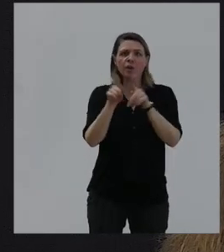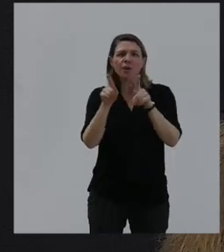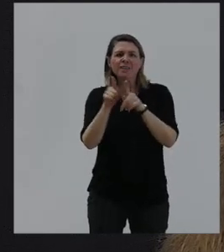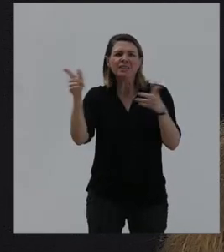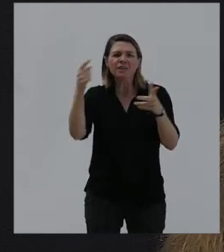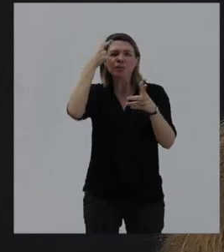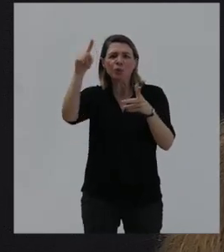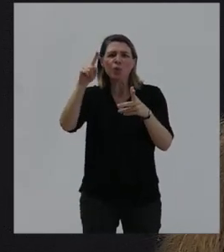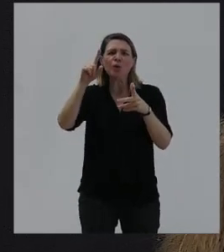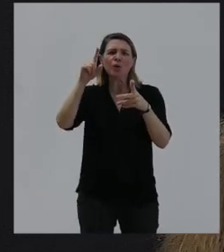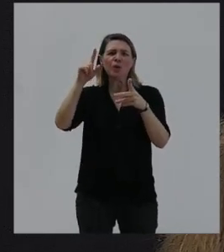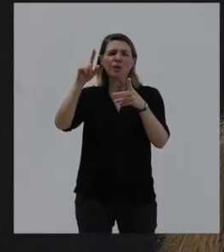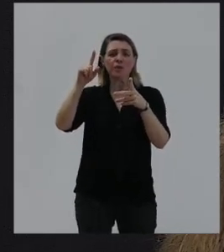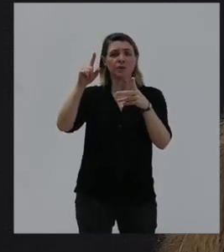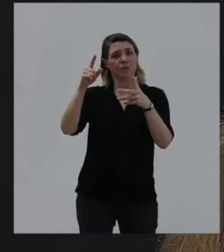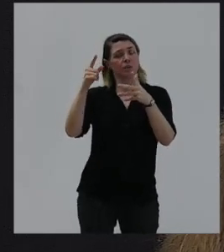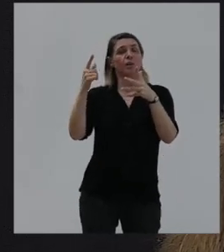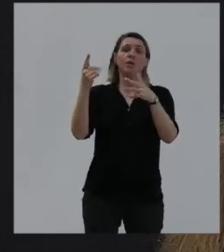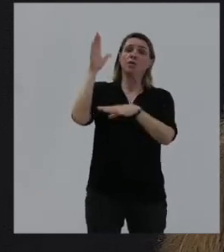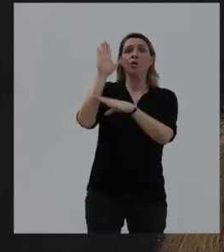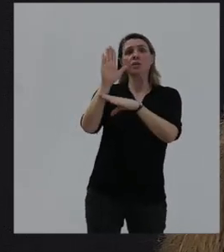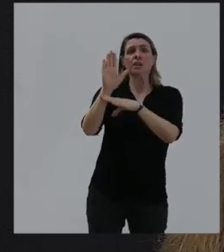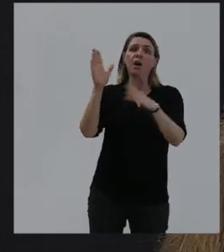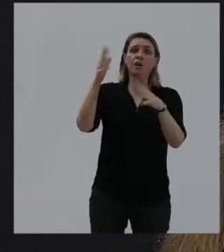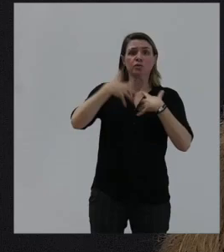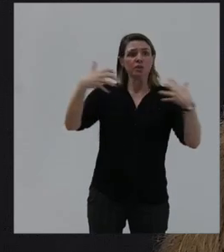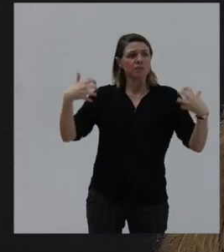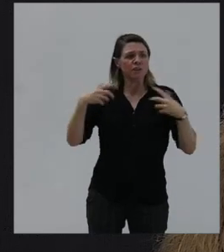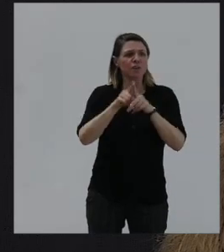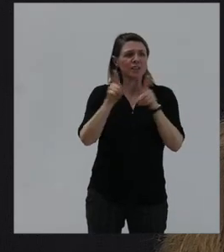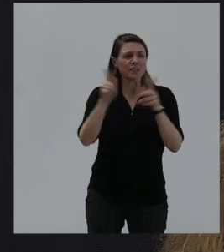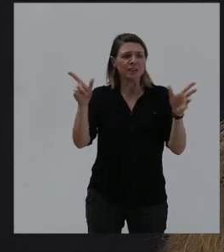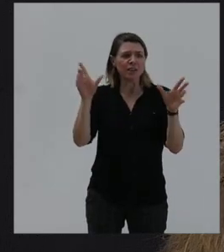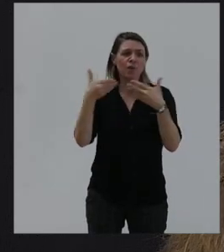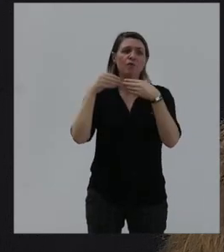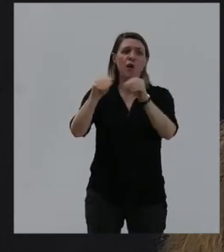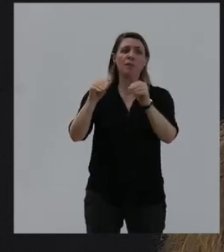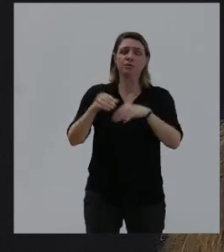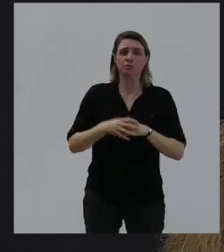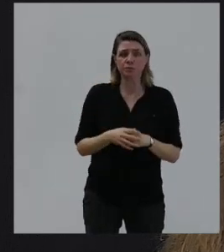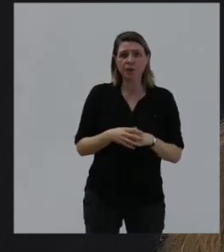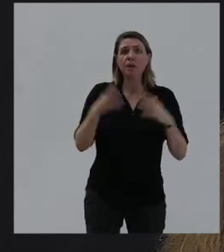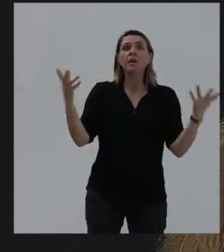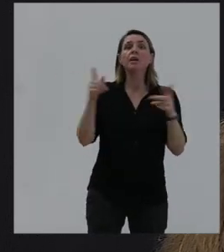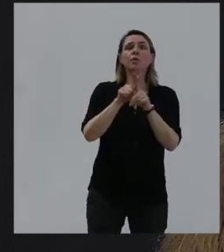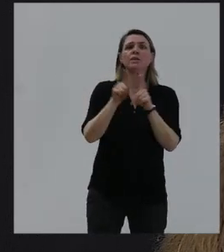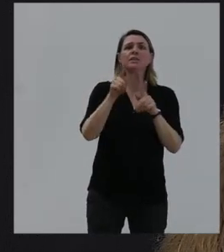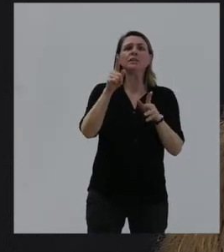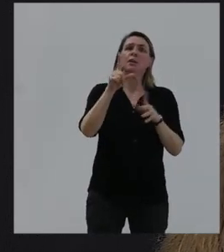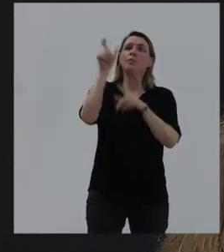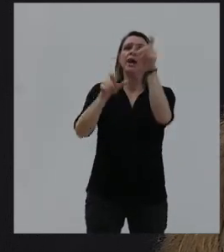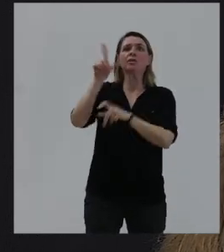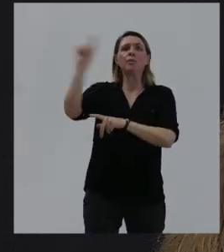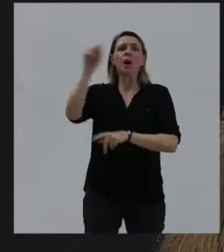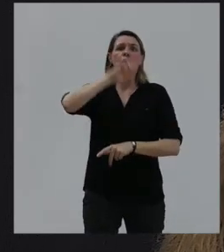contrats LRU et pour garantir la qualité scientifique et disciplinaire de notre offre de formation. Nous avons systématiquement remplacé les départs à la retraite